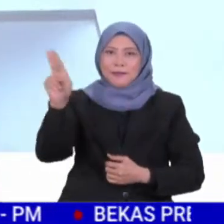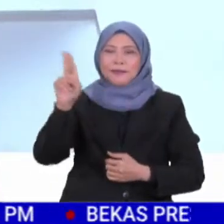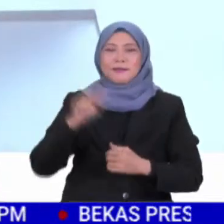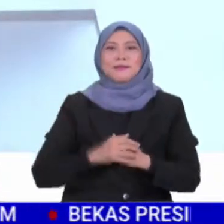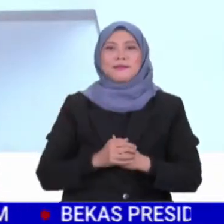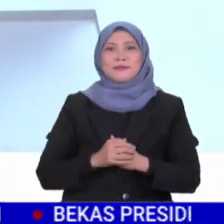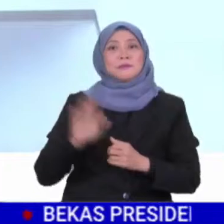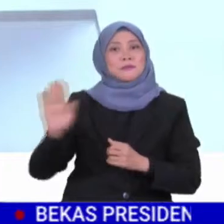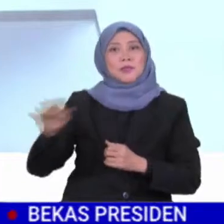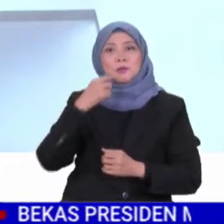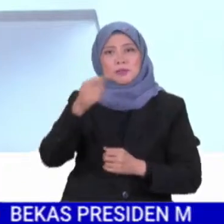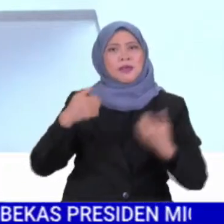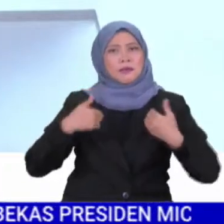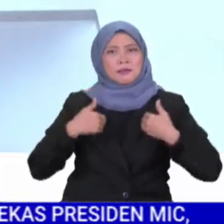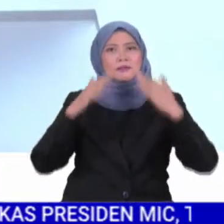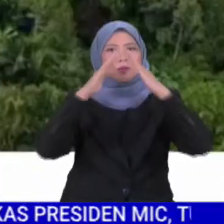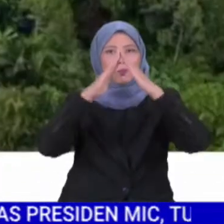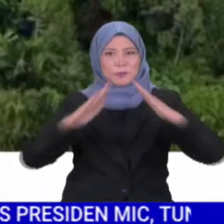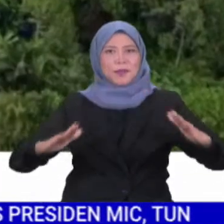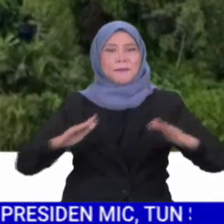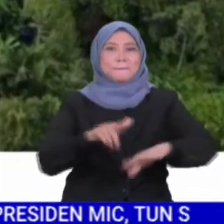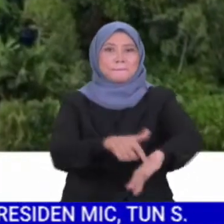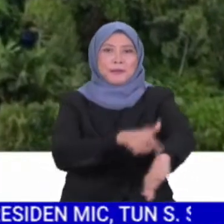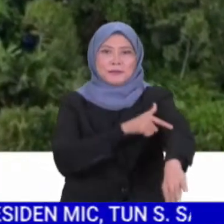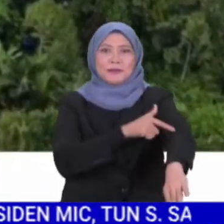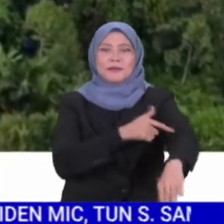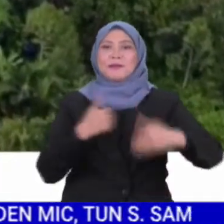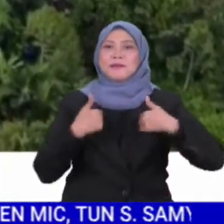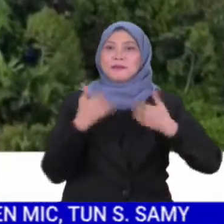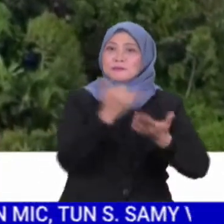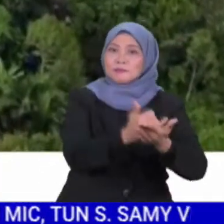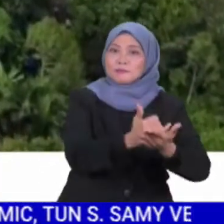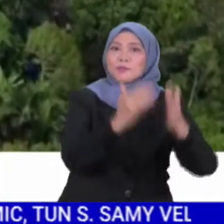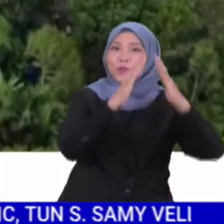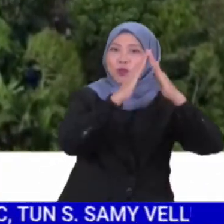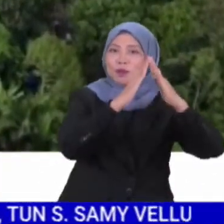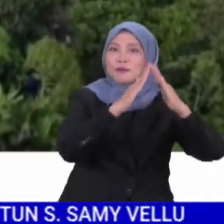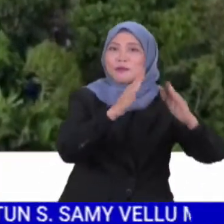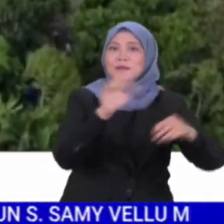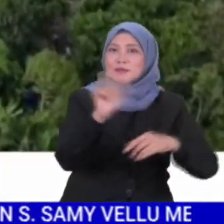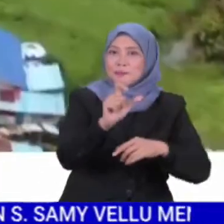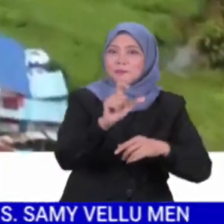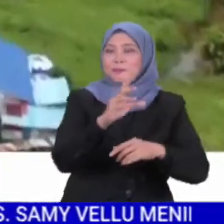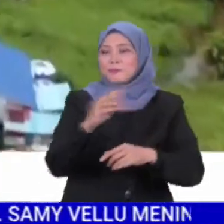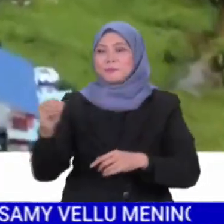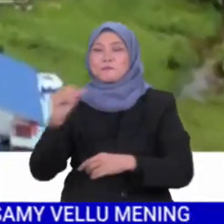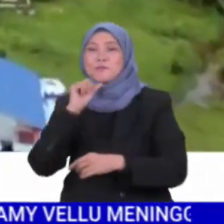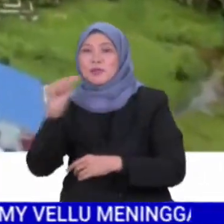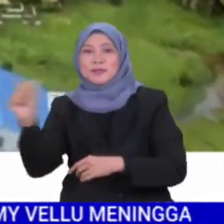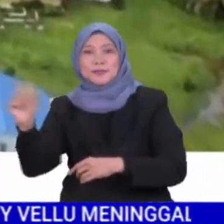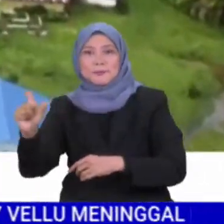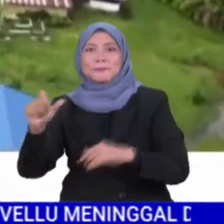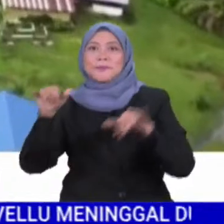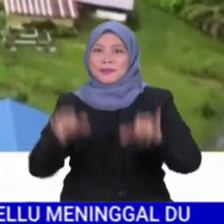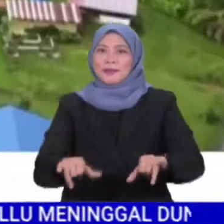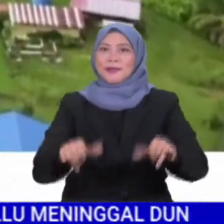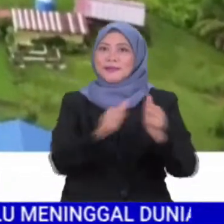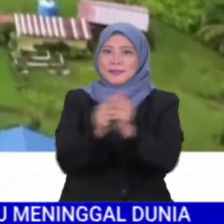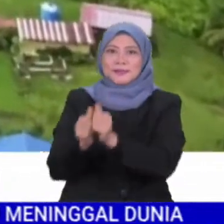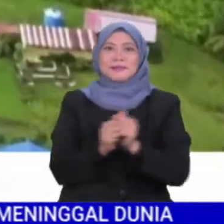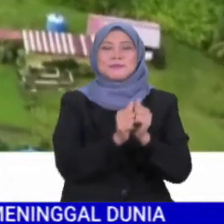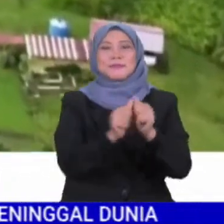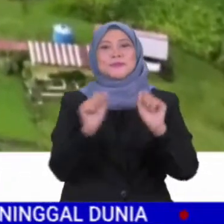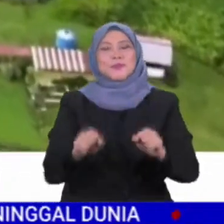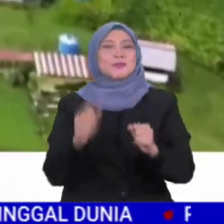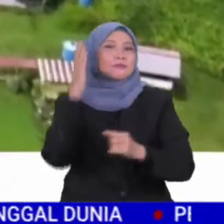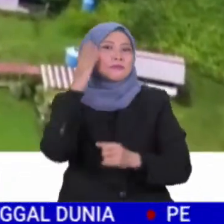Beliau menambah ada rumah-rumah panjang yang turut mempunyai penghuni beragama Islam dan bukan Islam yang tinggal sebumbung yang boleh